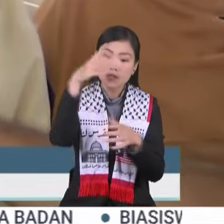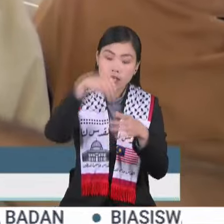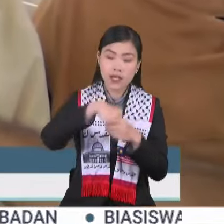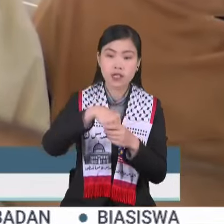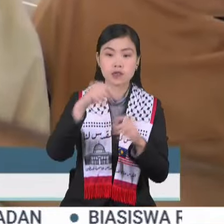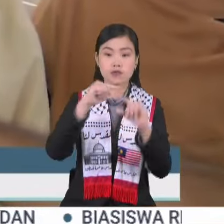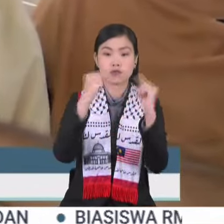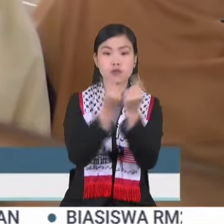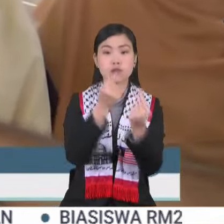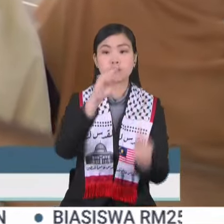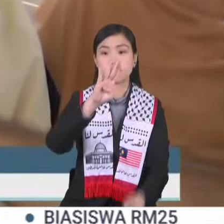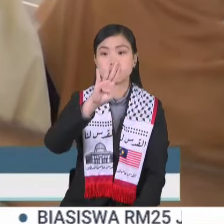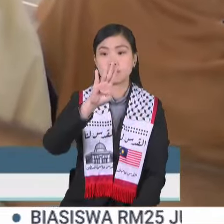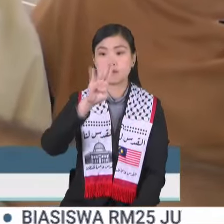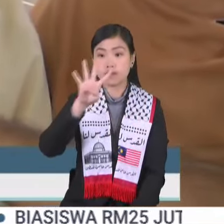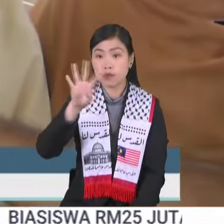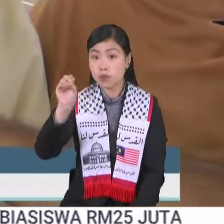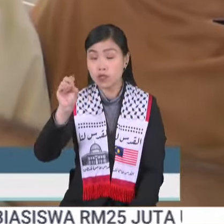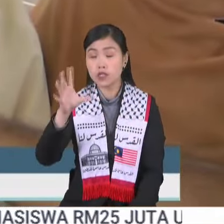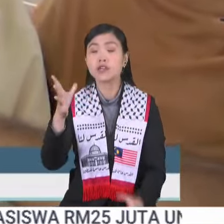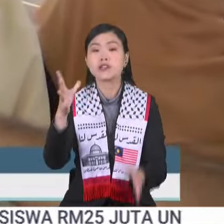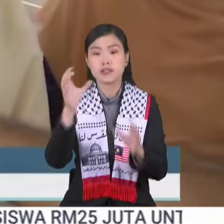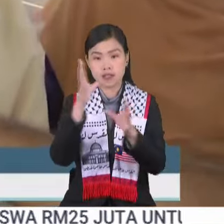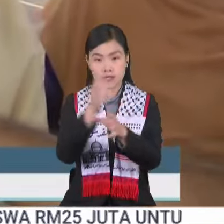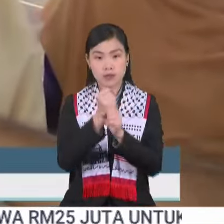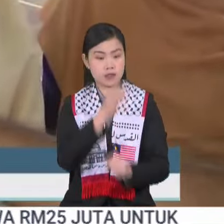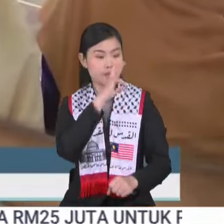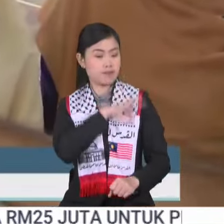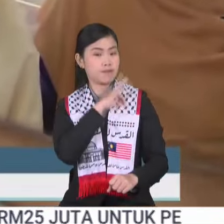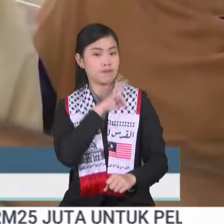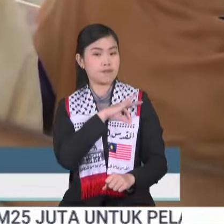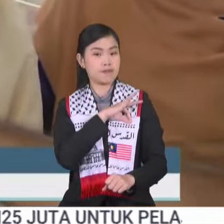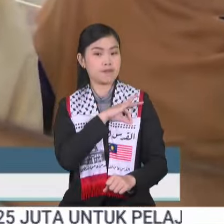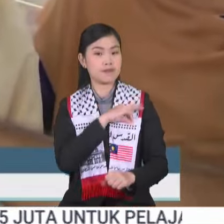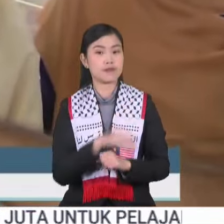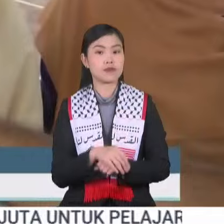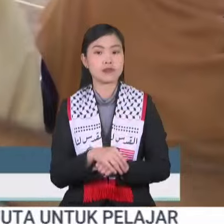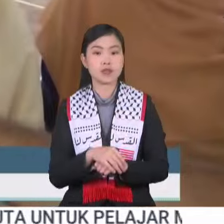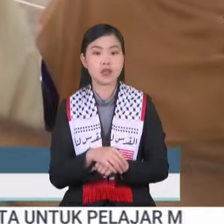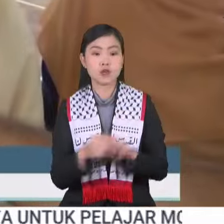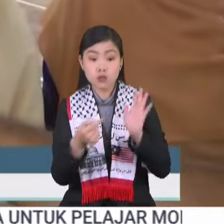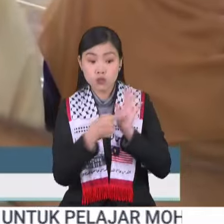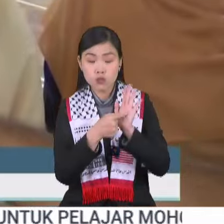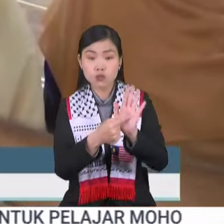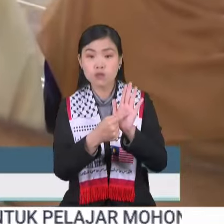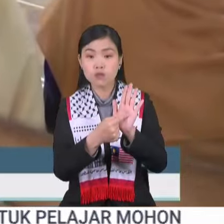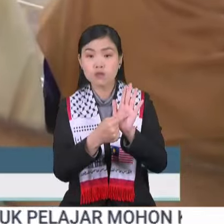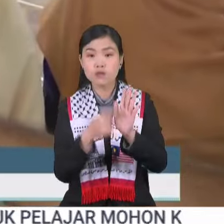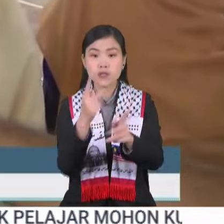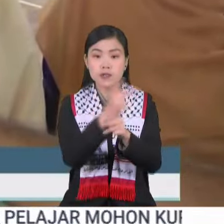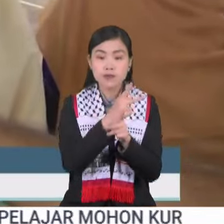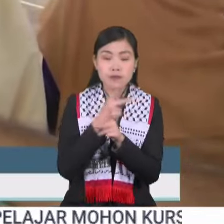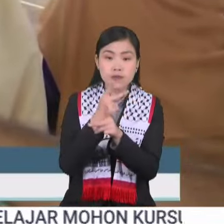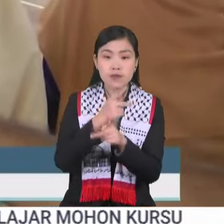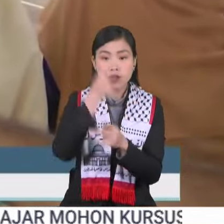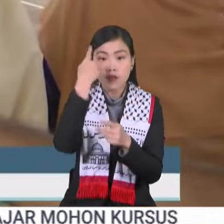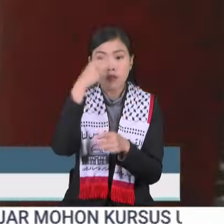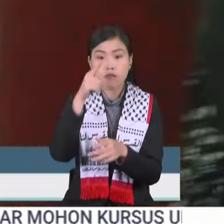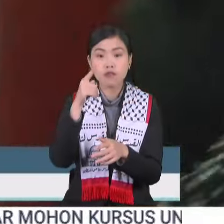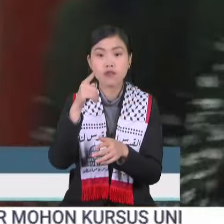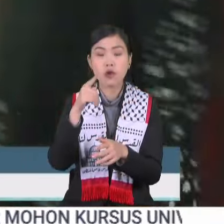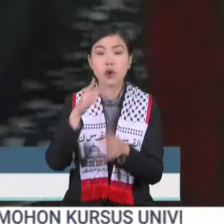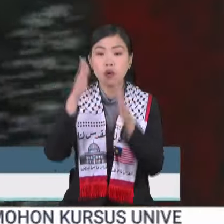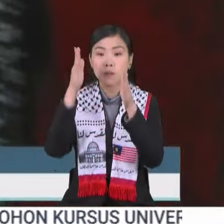ini adik-adik kita mudah-mudahan itulah kempen kasih Ramadan tanda kasihnya a guru kepada warga bakal